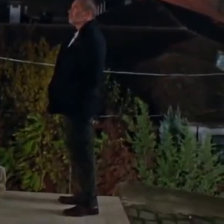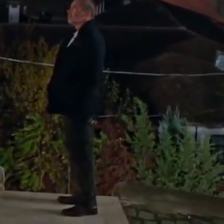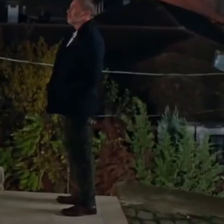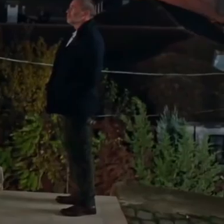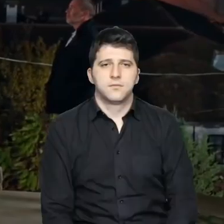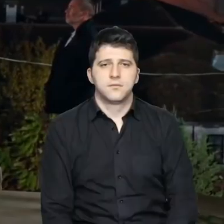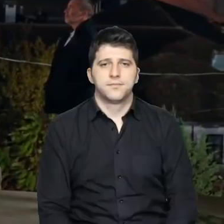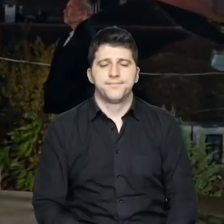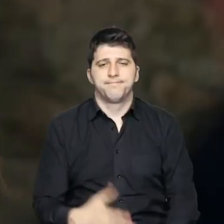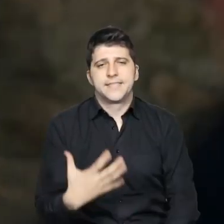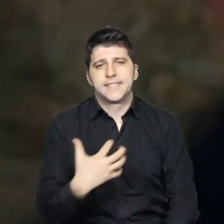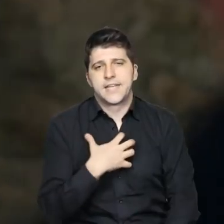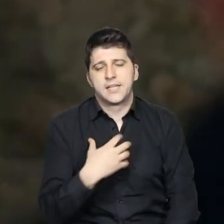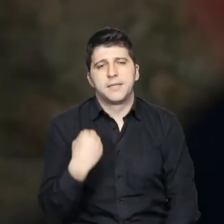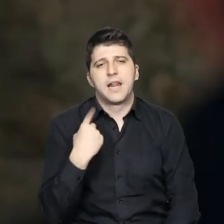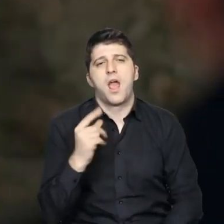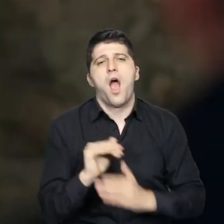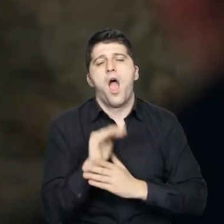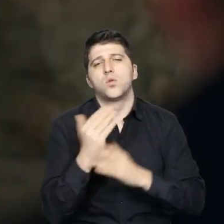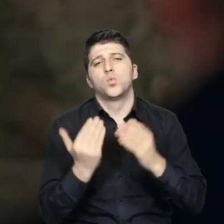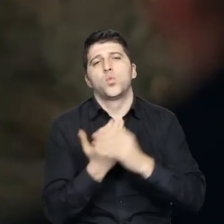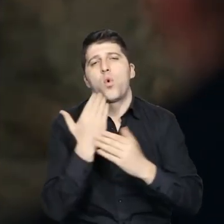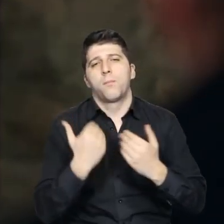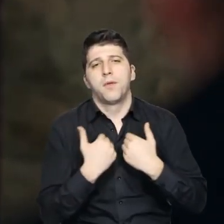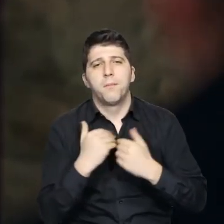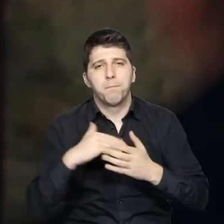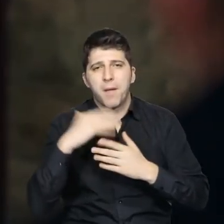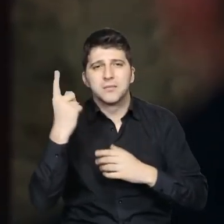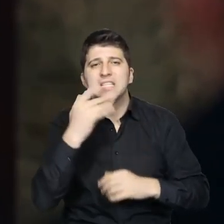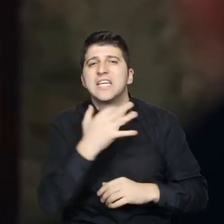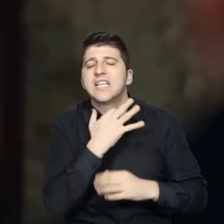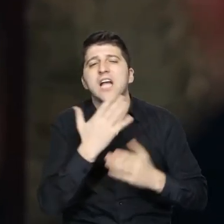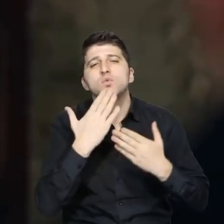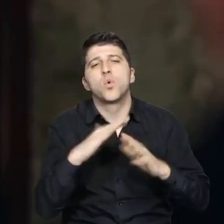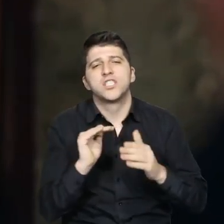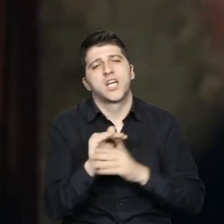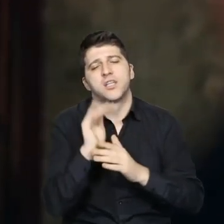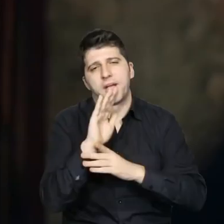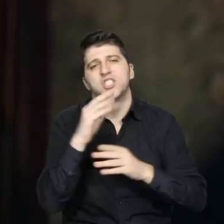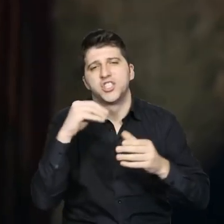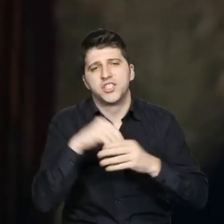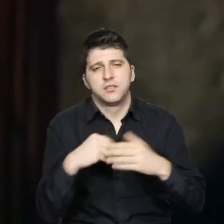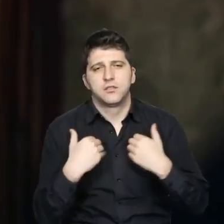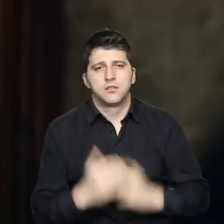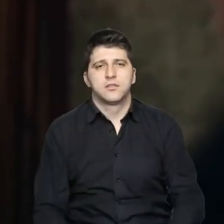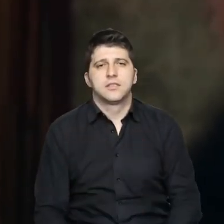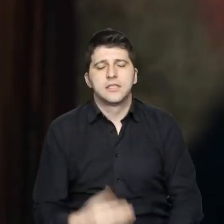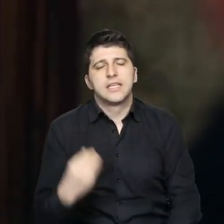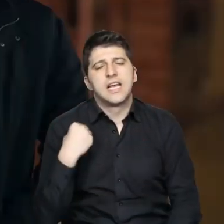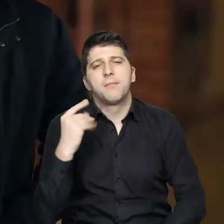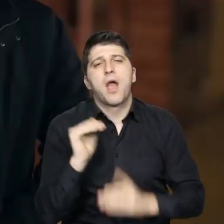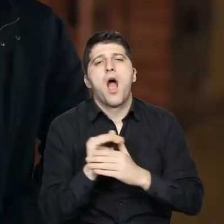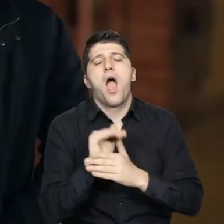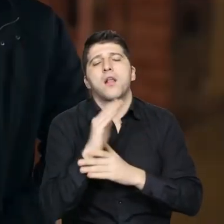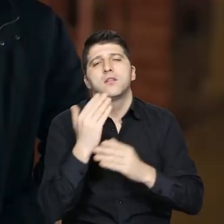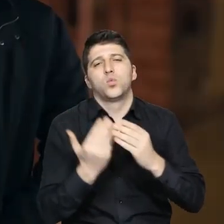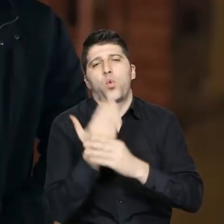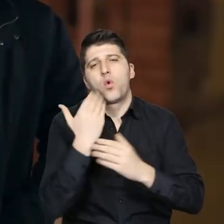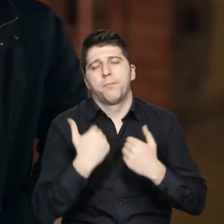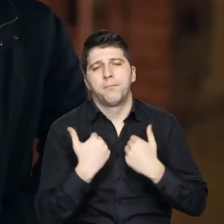Kendime yeni bir hayat kuruyorum İbrahim. Başkasına ihtiyaç duymadan yaşayabilmek için yeni bir hayat kuruyorum.